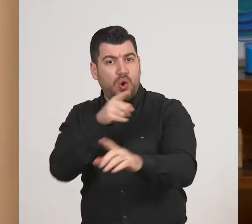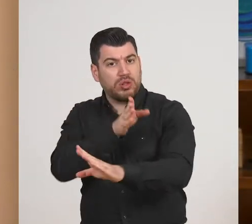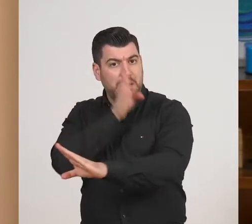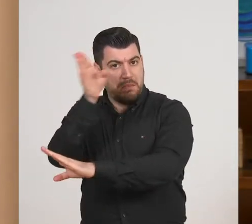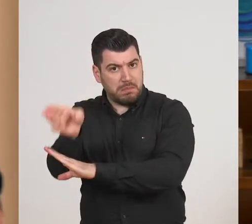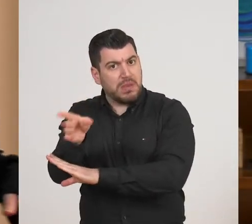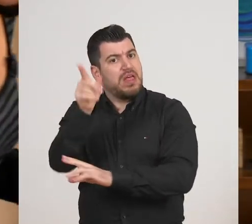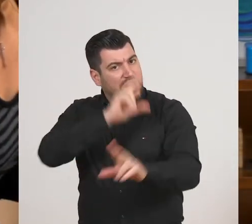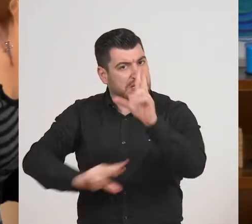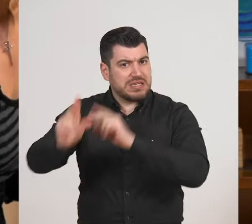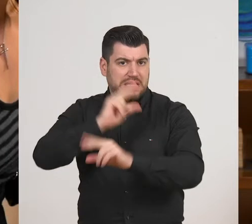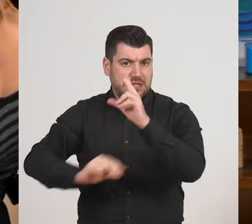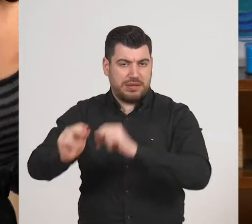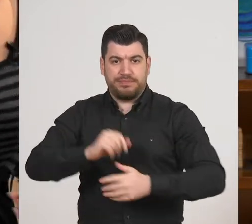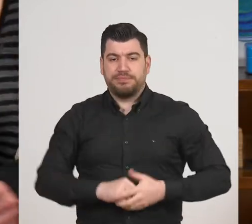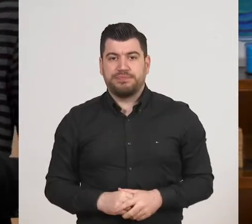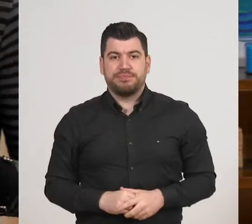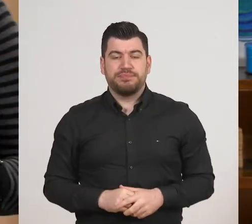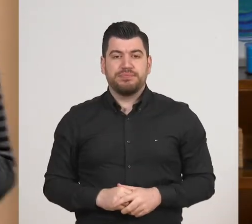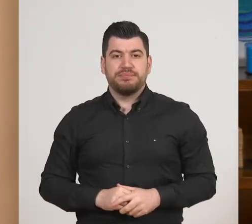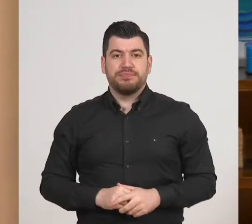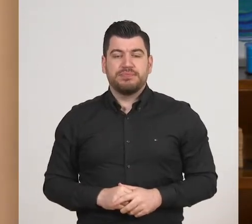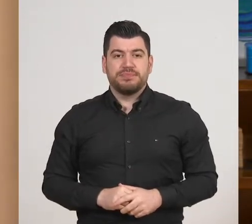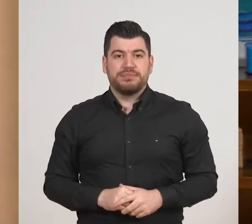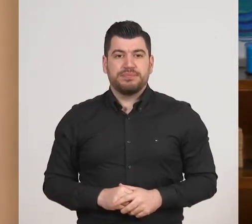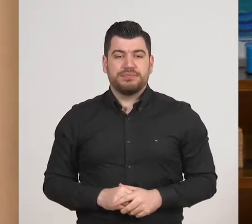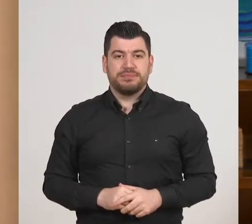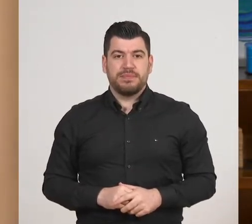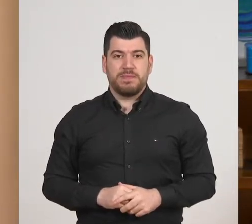τα συζητήσετε. Για να δούμε.